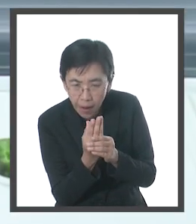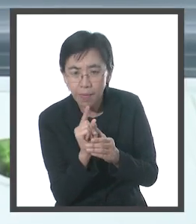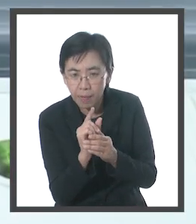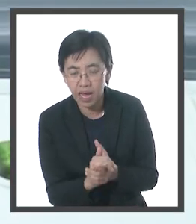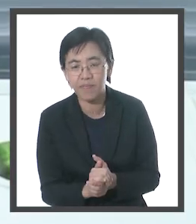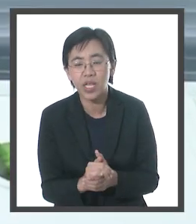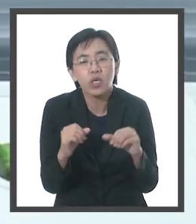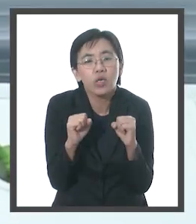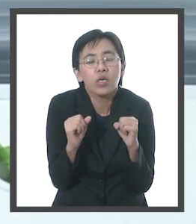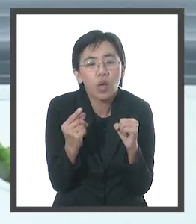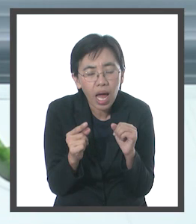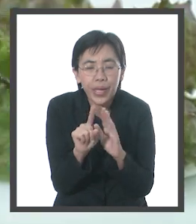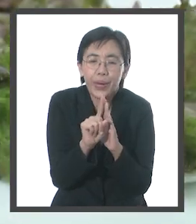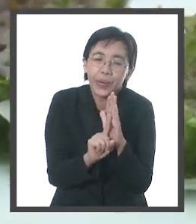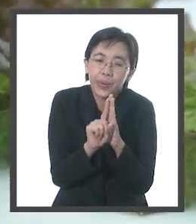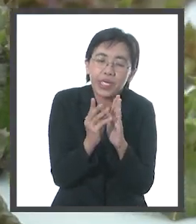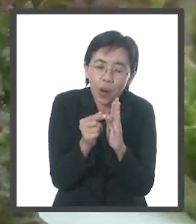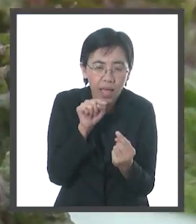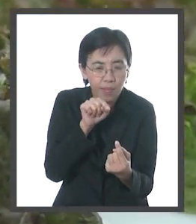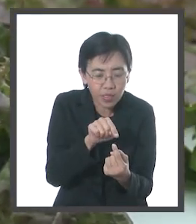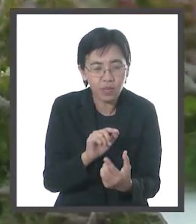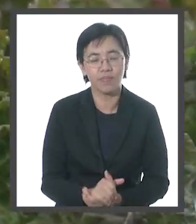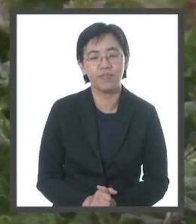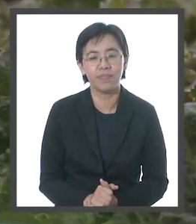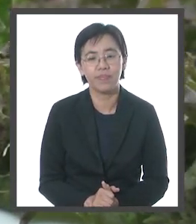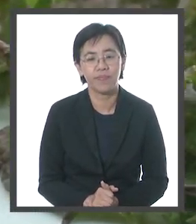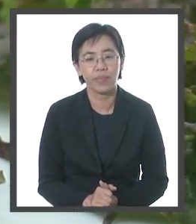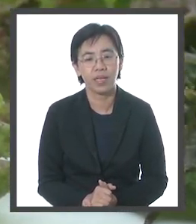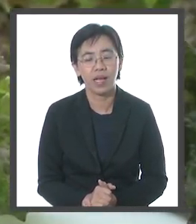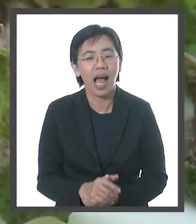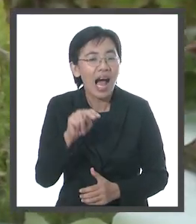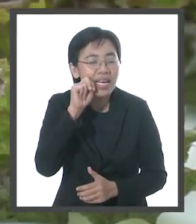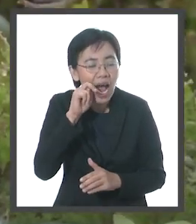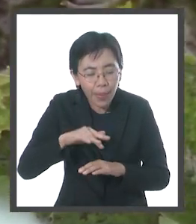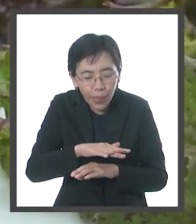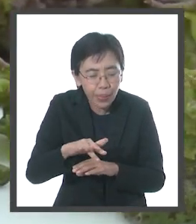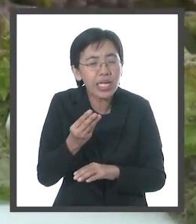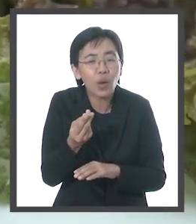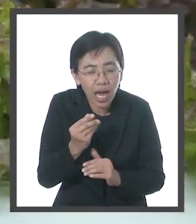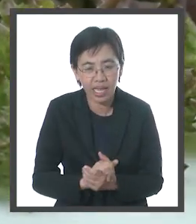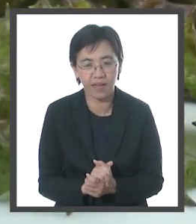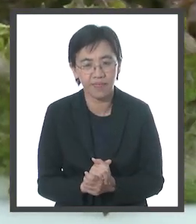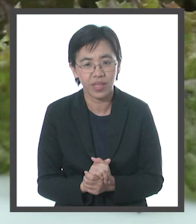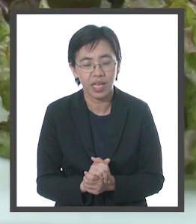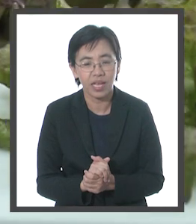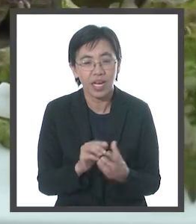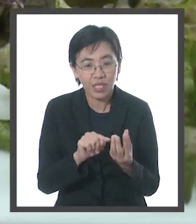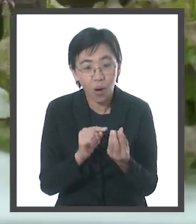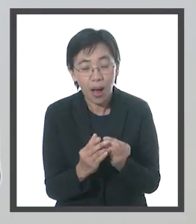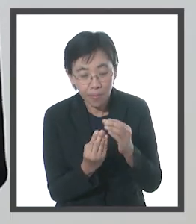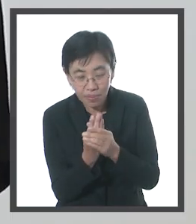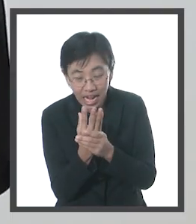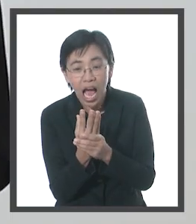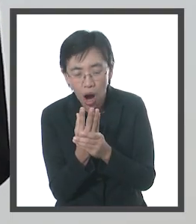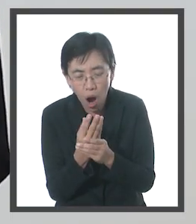ออุณหภูมิเท่าไหร่ถึงจะเหมาะสมนะคะปลูกในปริมาณน้ำที่เท่าไหร่หรือว่าการให้สารอาหารของเขาเนี่ย